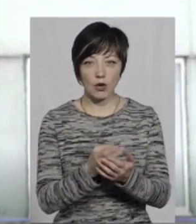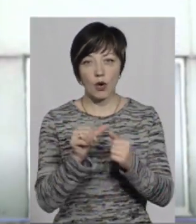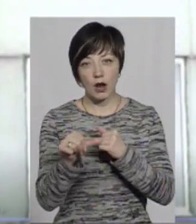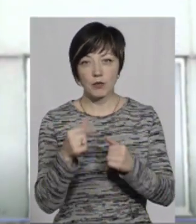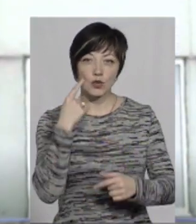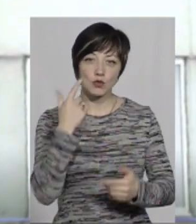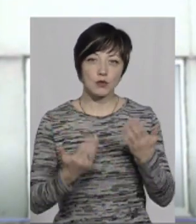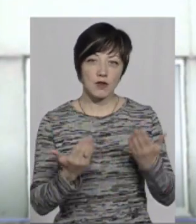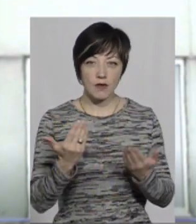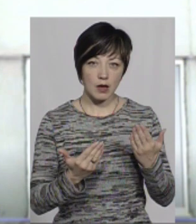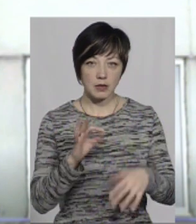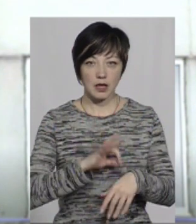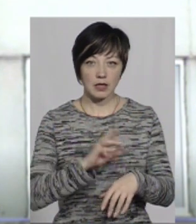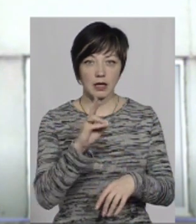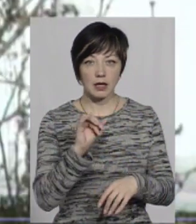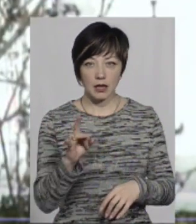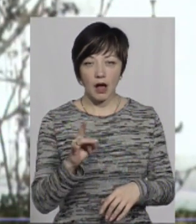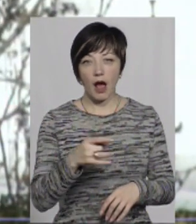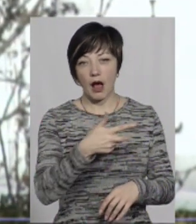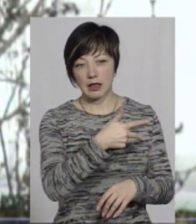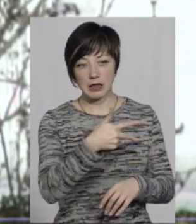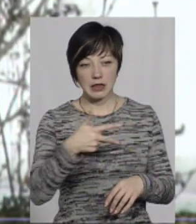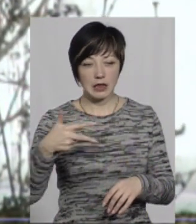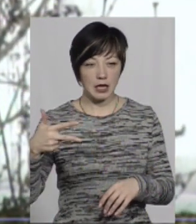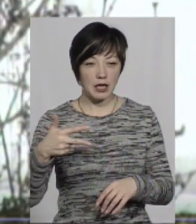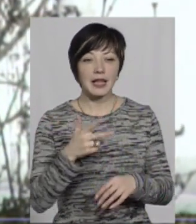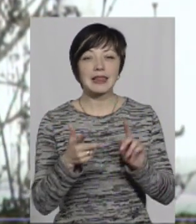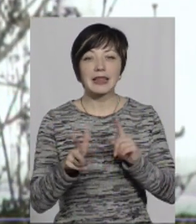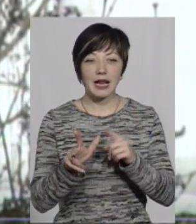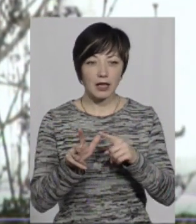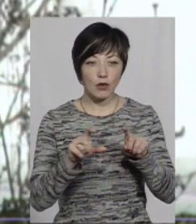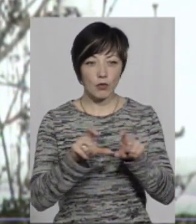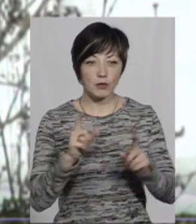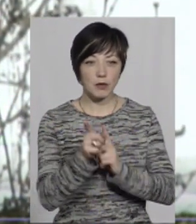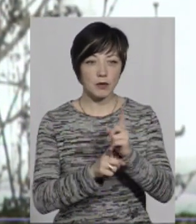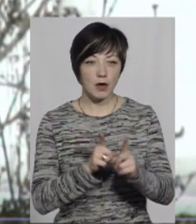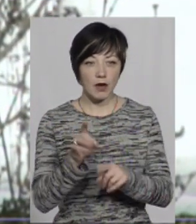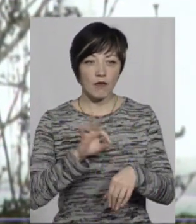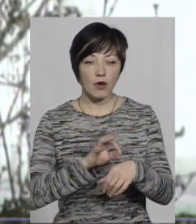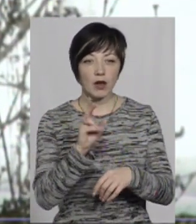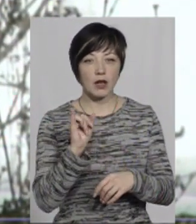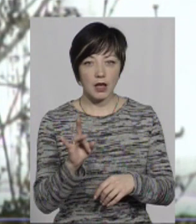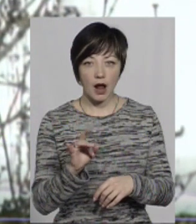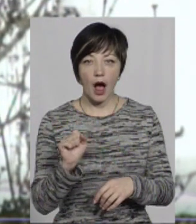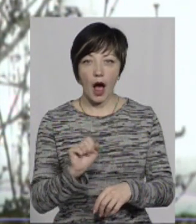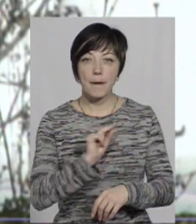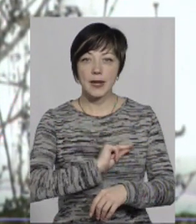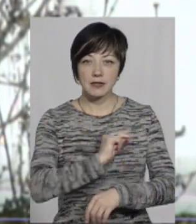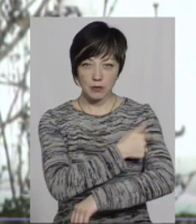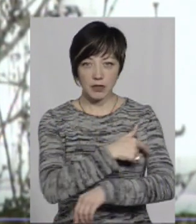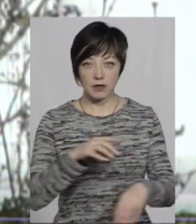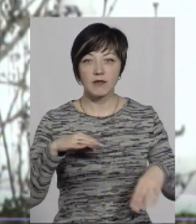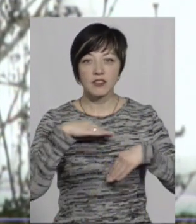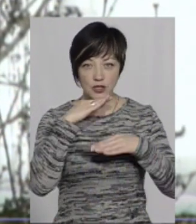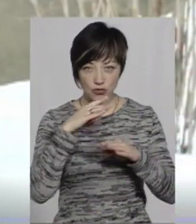в діагнозі кір. А весь третій корпус перепрофільований для хворих на кір. А медпрацівників